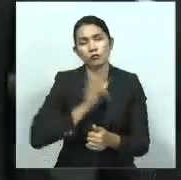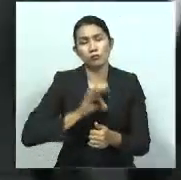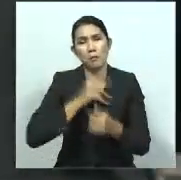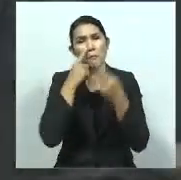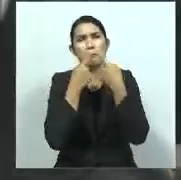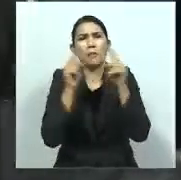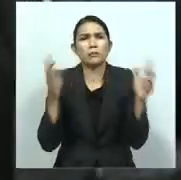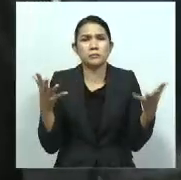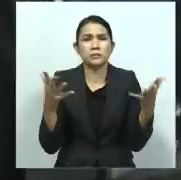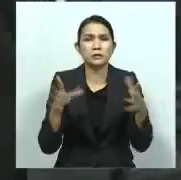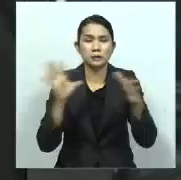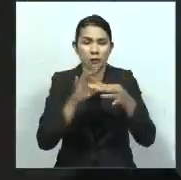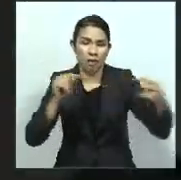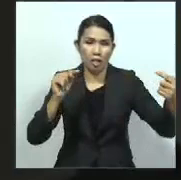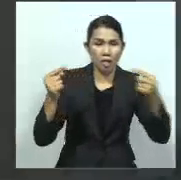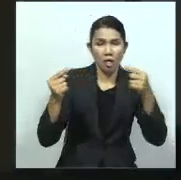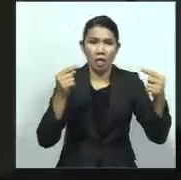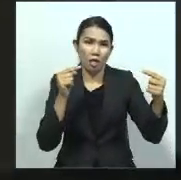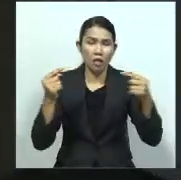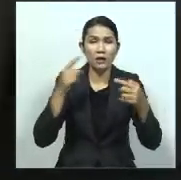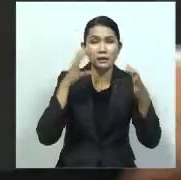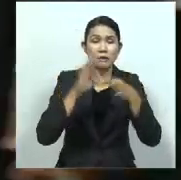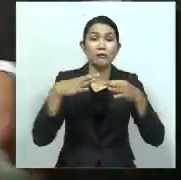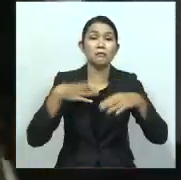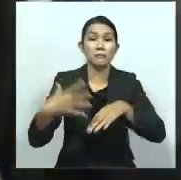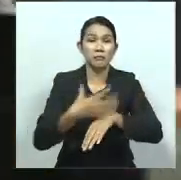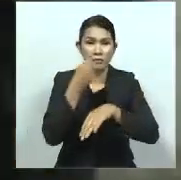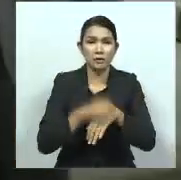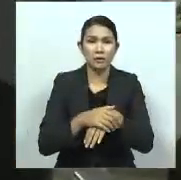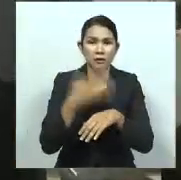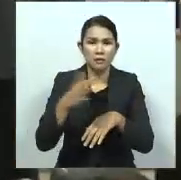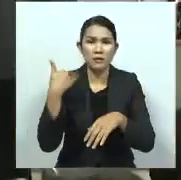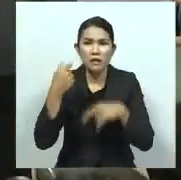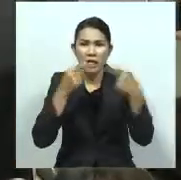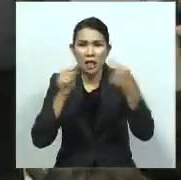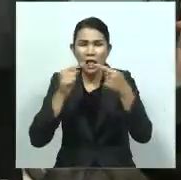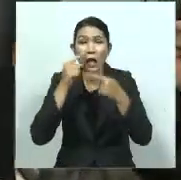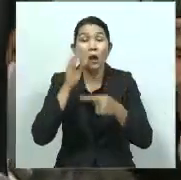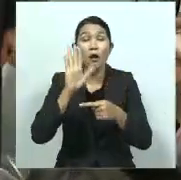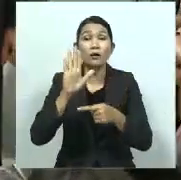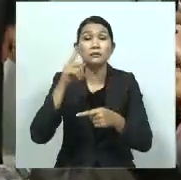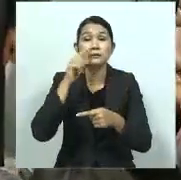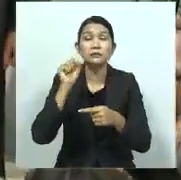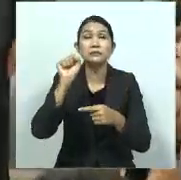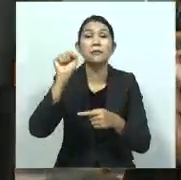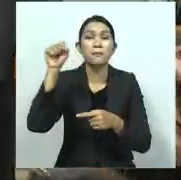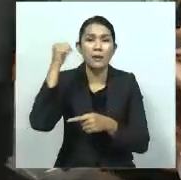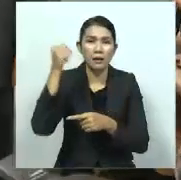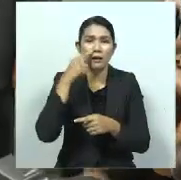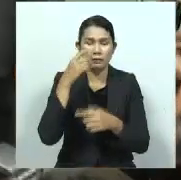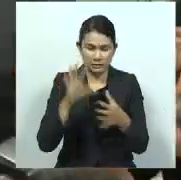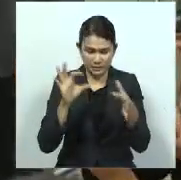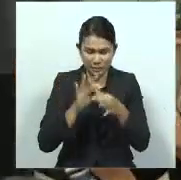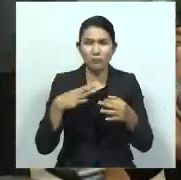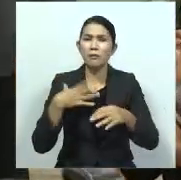ใจเกี่ยวกับเรื่องของการต่อรองตำแหน่งของพรรคการเมืองรวมไปถึงการถกเถียงกันในสภานะคะเพราะมองว่าเป็นเรื่องปกติของการ